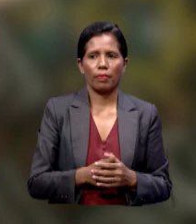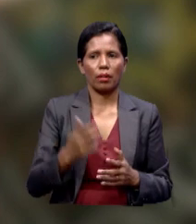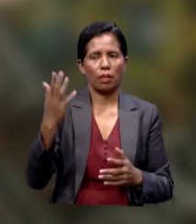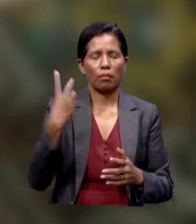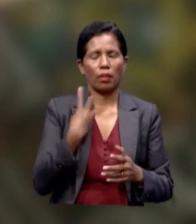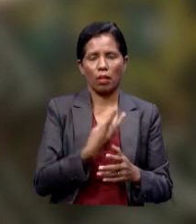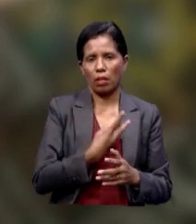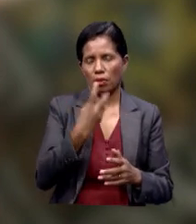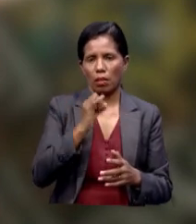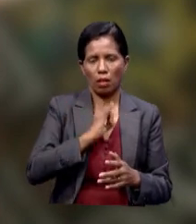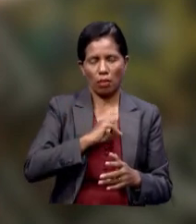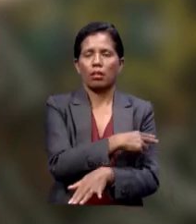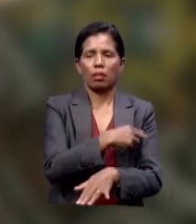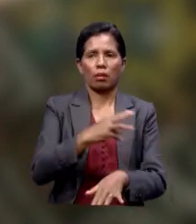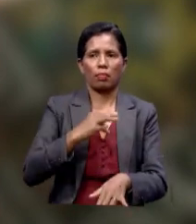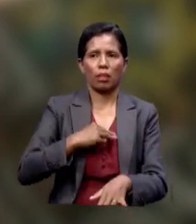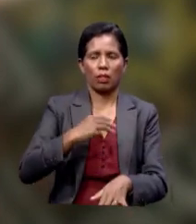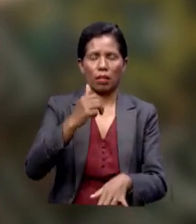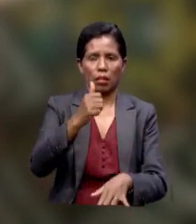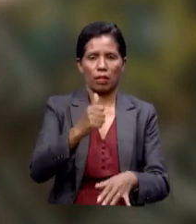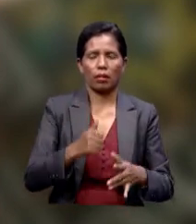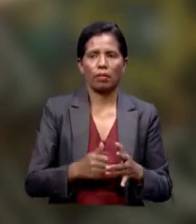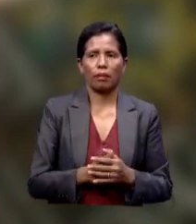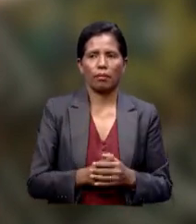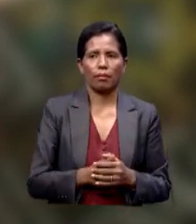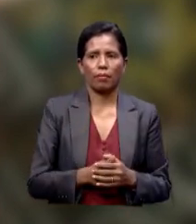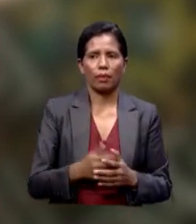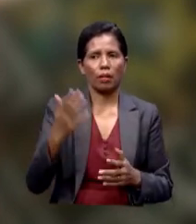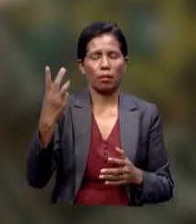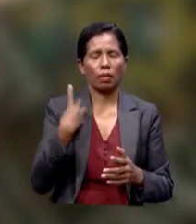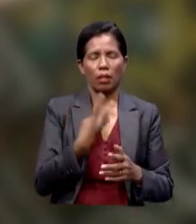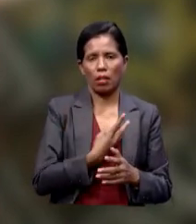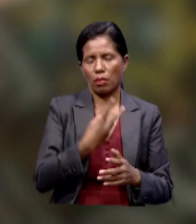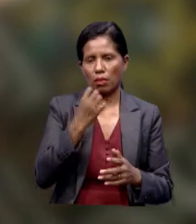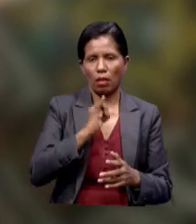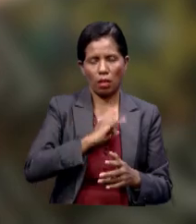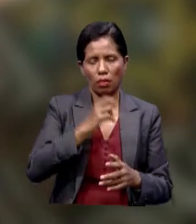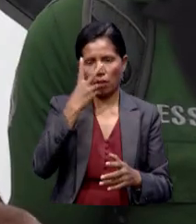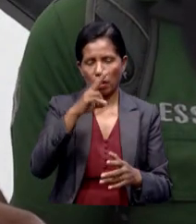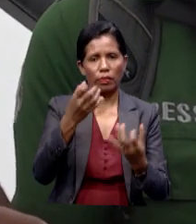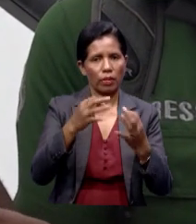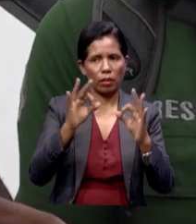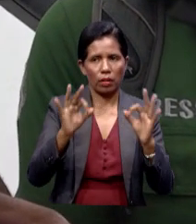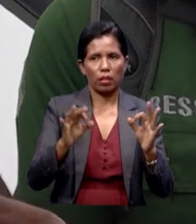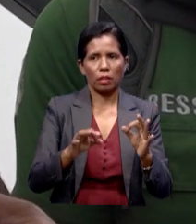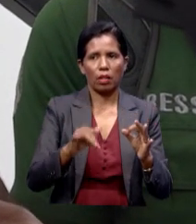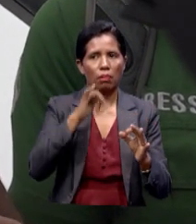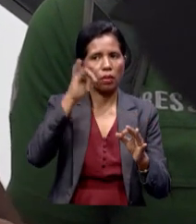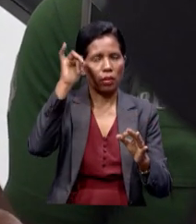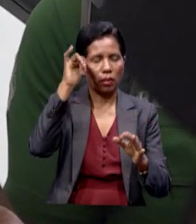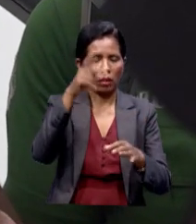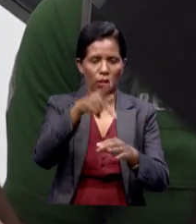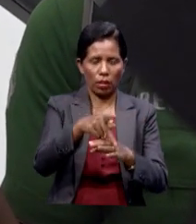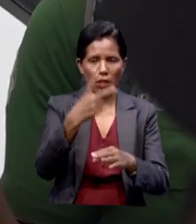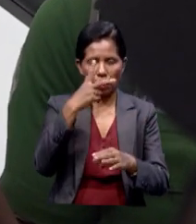hela e hospital referal Maliana. Ina ba ita hau orientona, tama hau mai hurikala, dibo si wohinga